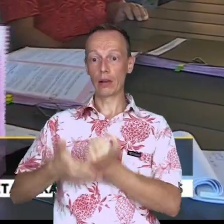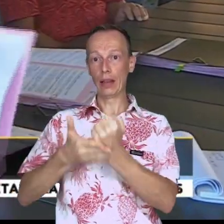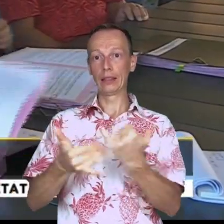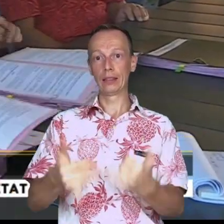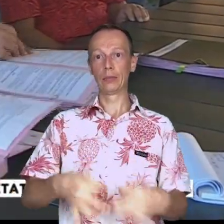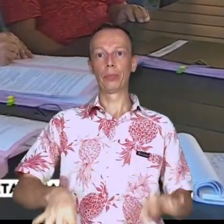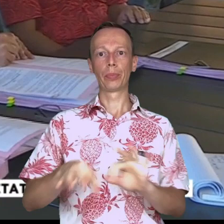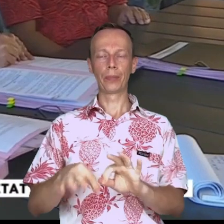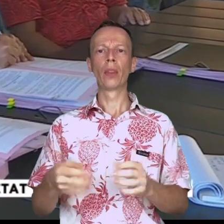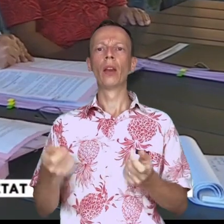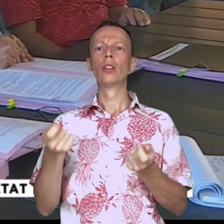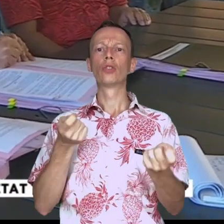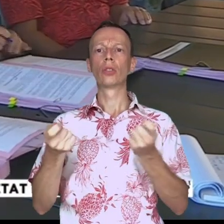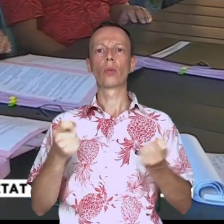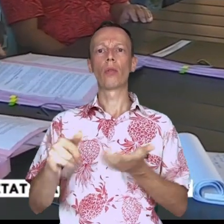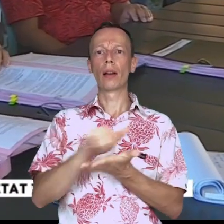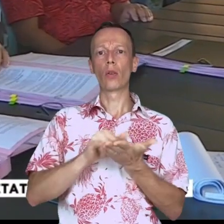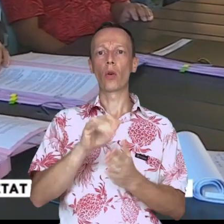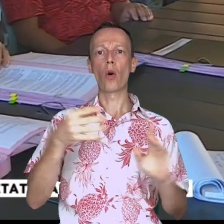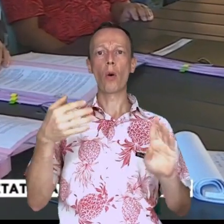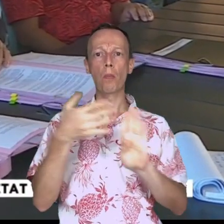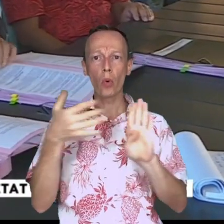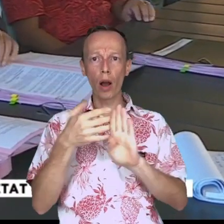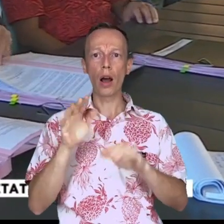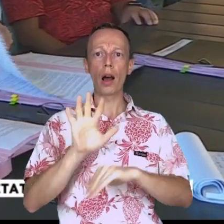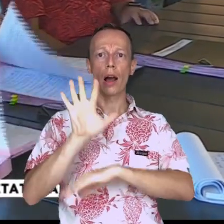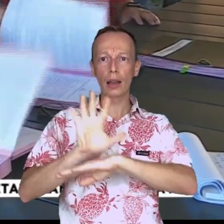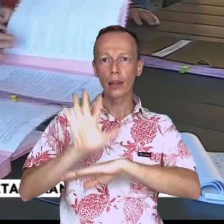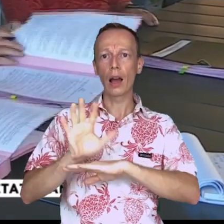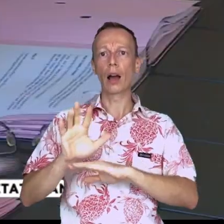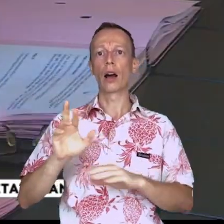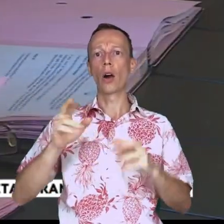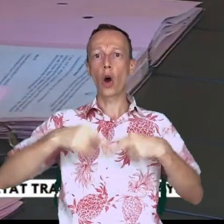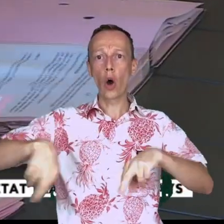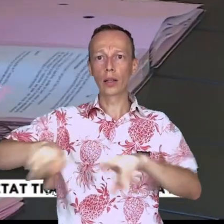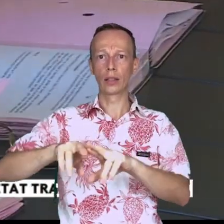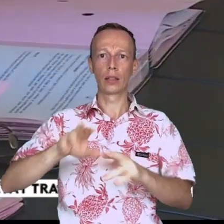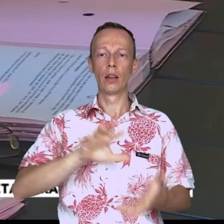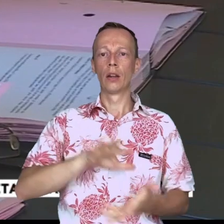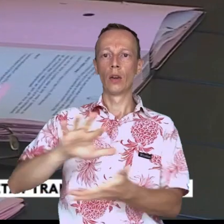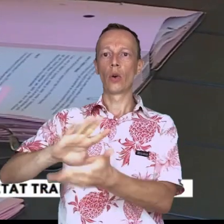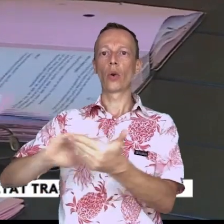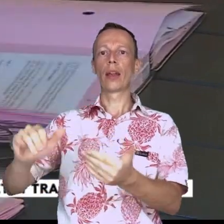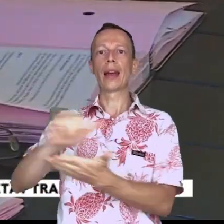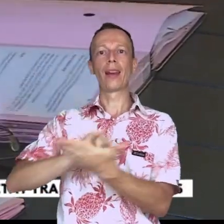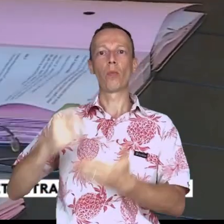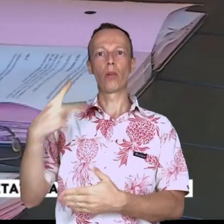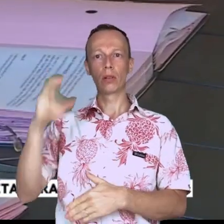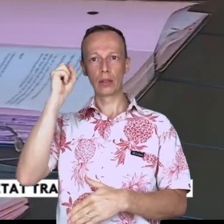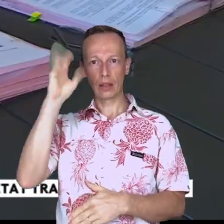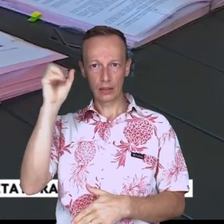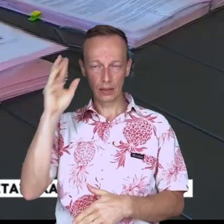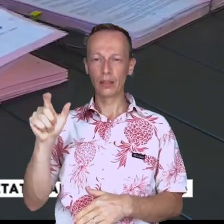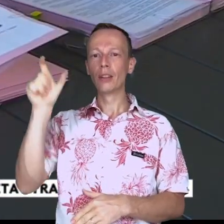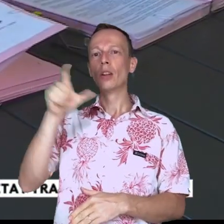ministre Jean-Christophe Bouissou et le directeur de l'ADT Jean-Michel Ratron a été signée ce matin au ministère du Logement. Le pays projette à